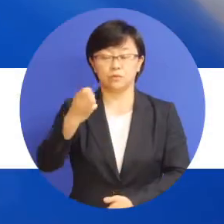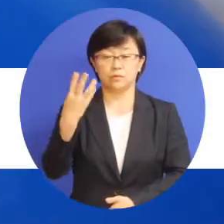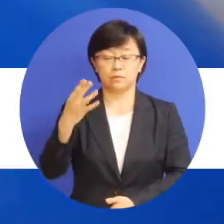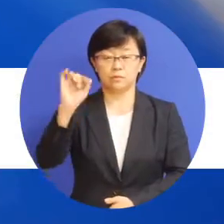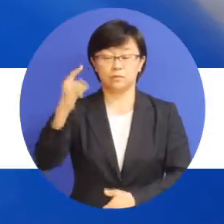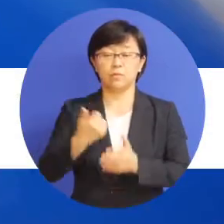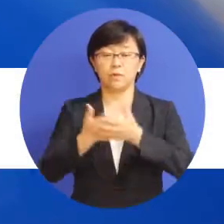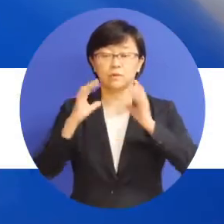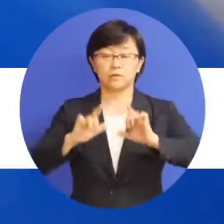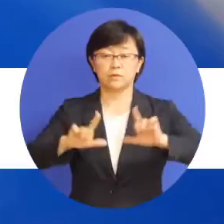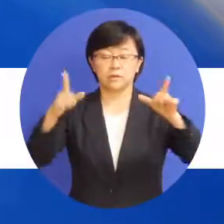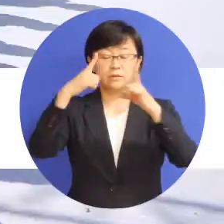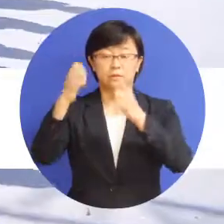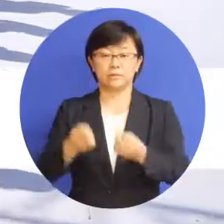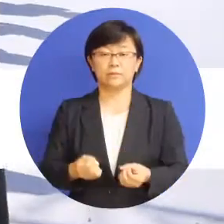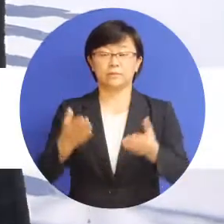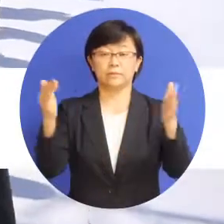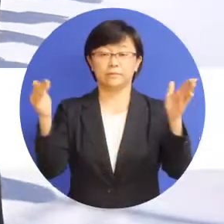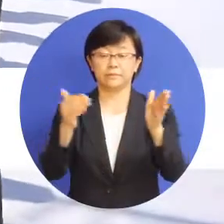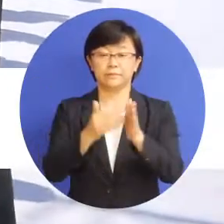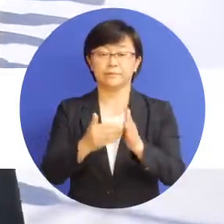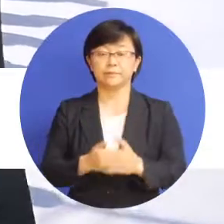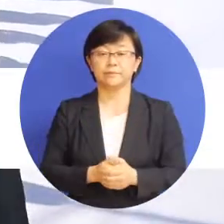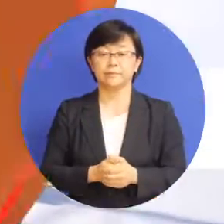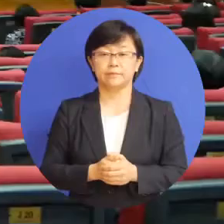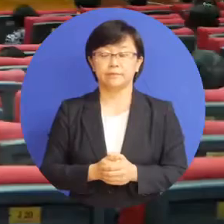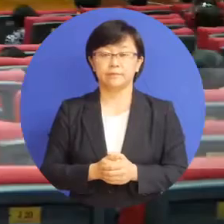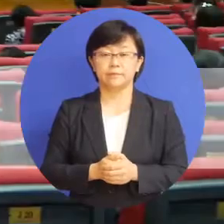제94회 어린이날 기념행사가 열렸습니다.